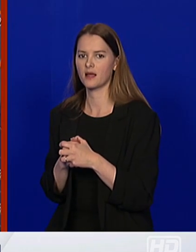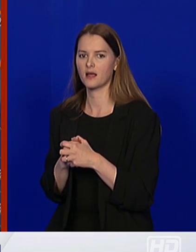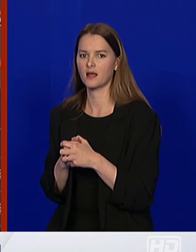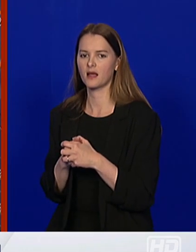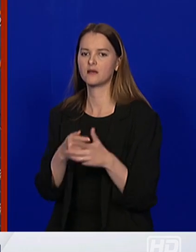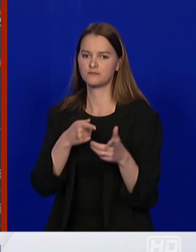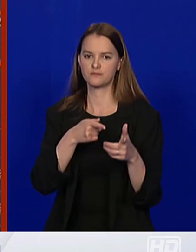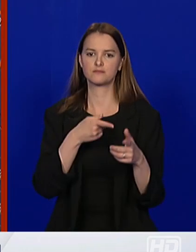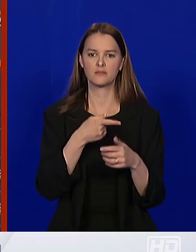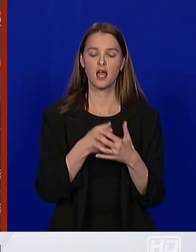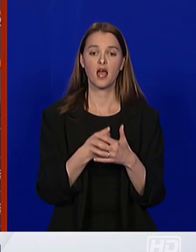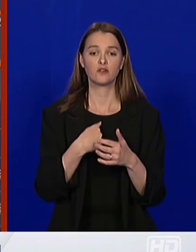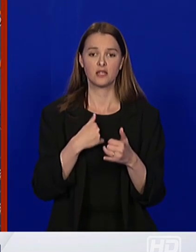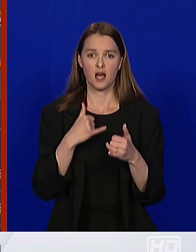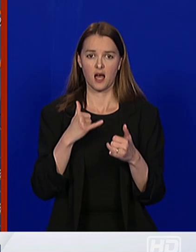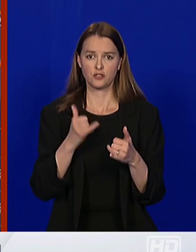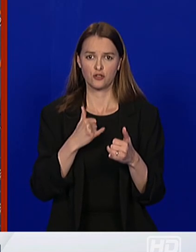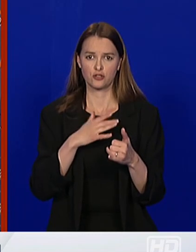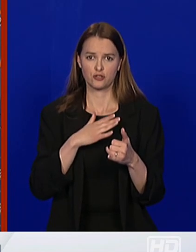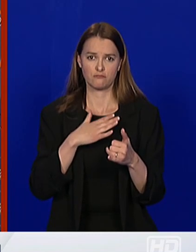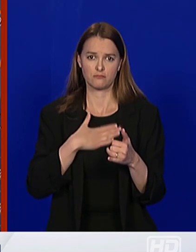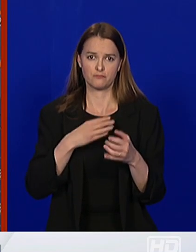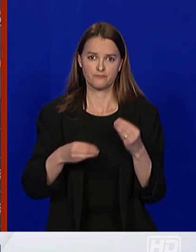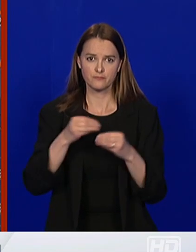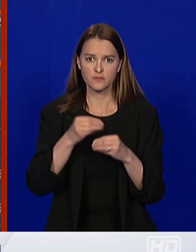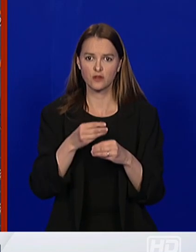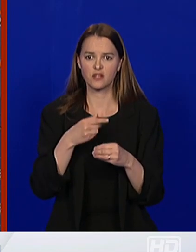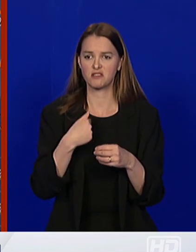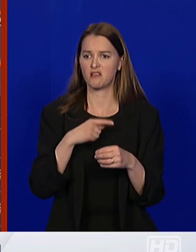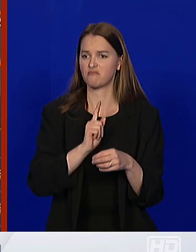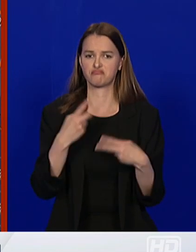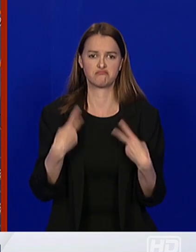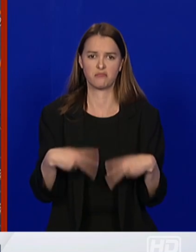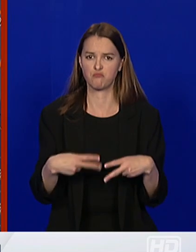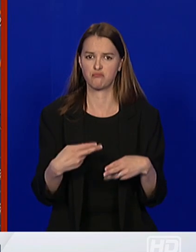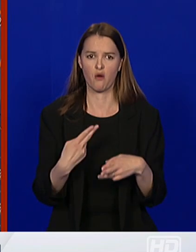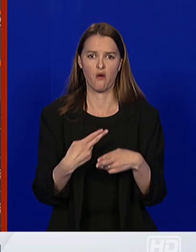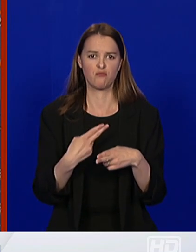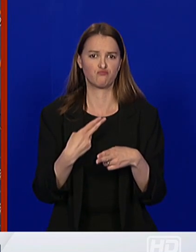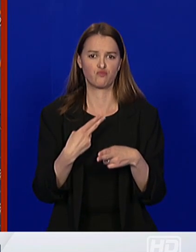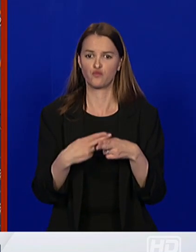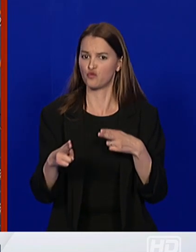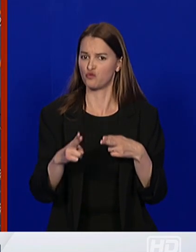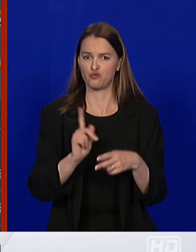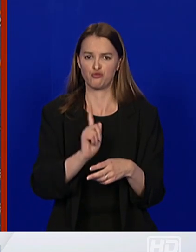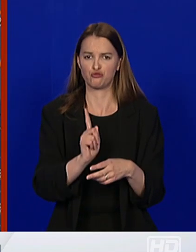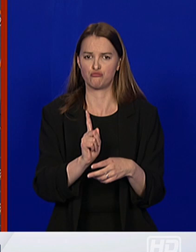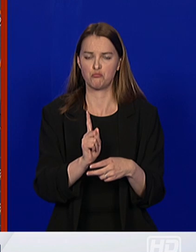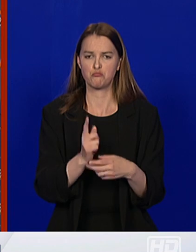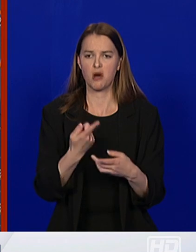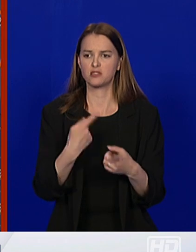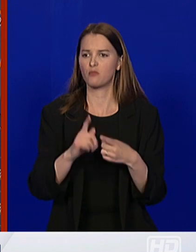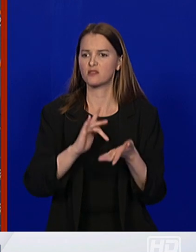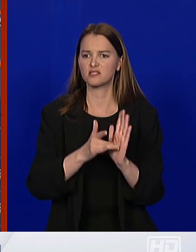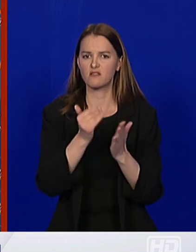Evo, ja bih se samo nadovezao i rekao da se ne bojim budućih tužbi iz jednostavnog razloga što su sve mjere napravljene tako